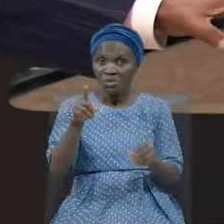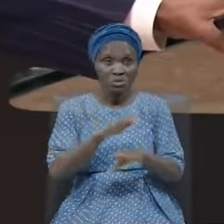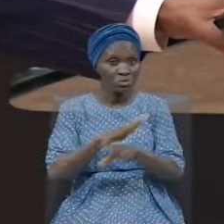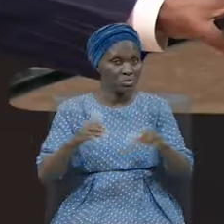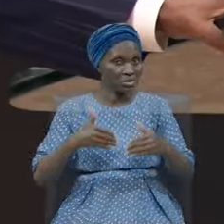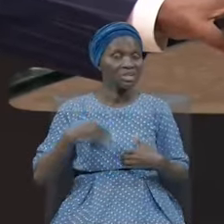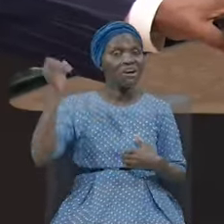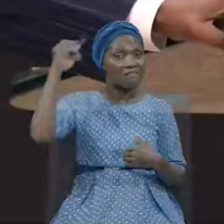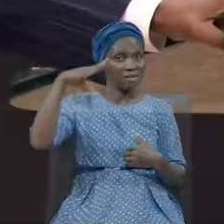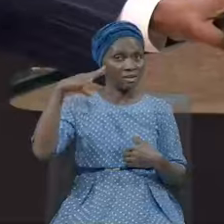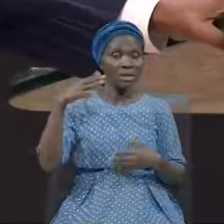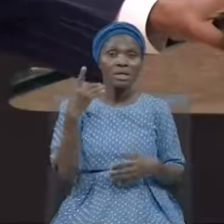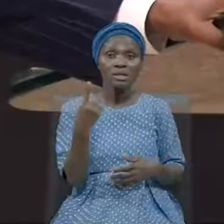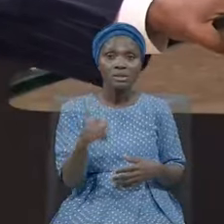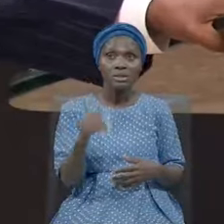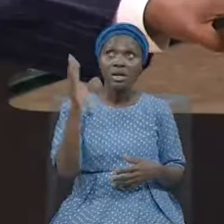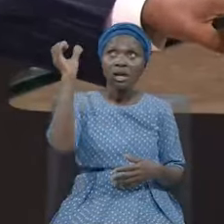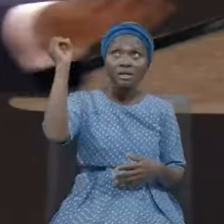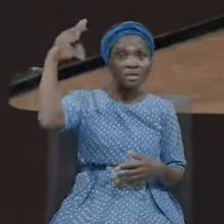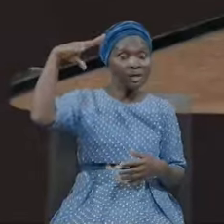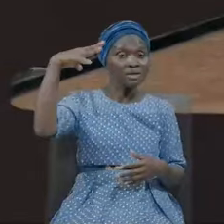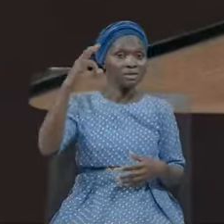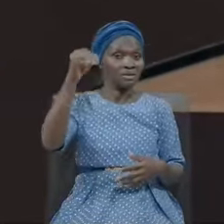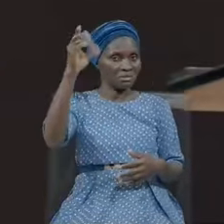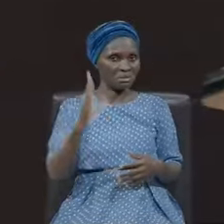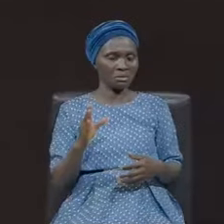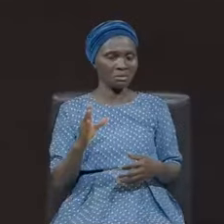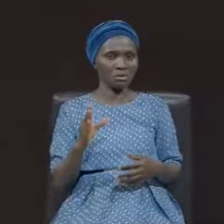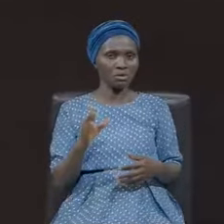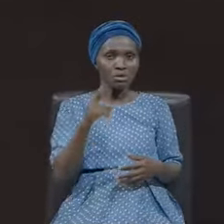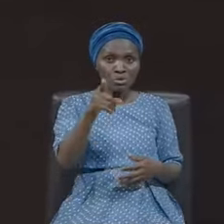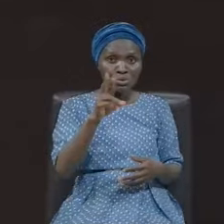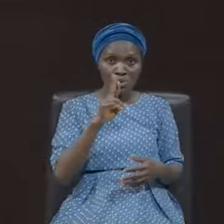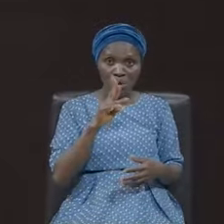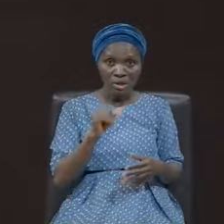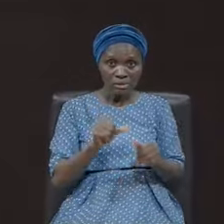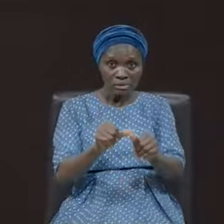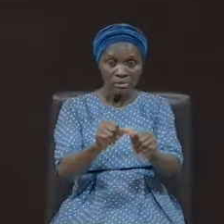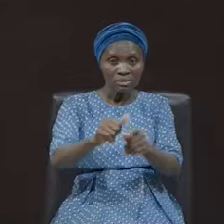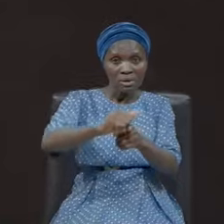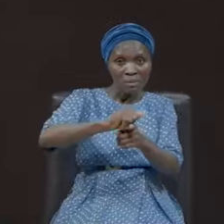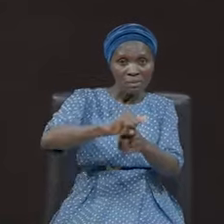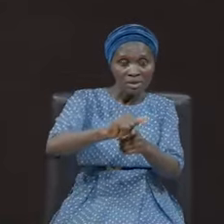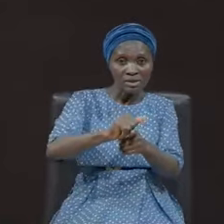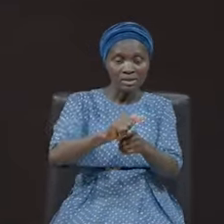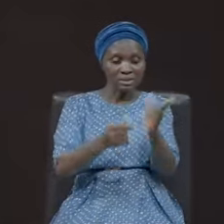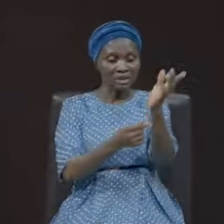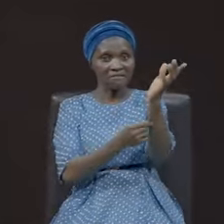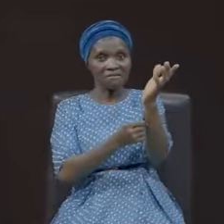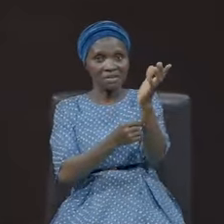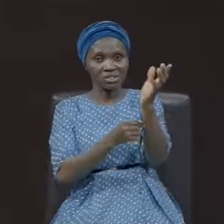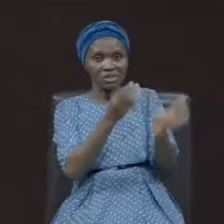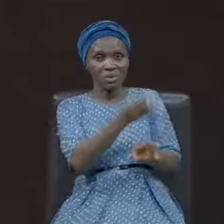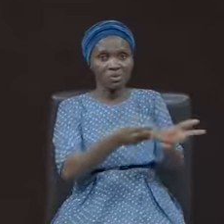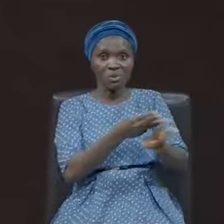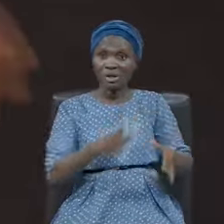La grâce de Dieu. Et tu continues de mener la vie charnelle. Tu continues de mener la vie polluée. Tu